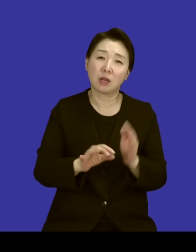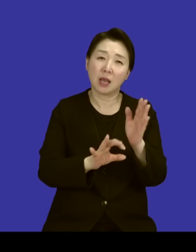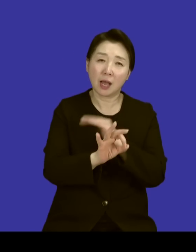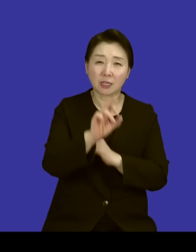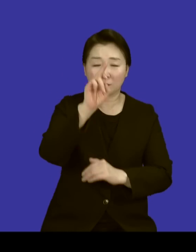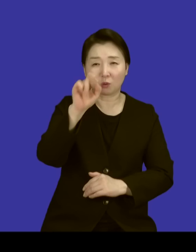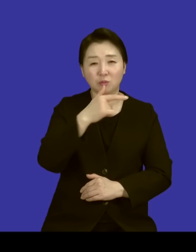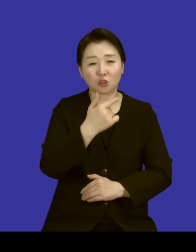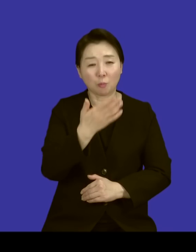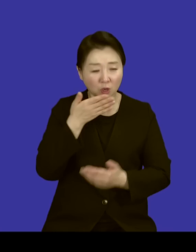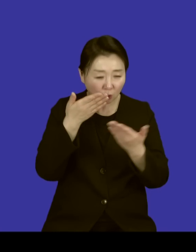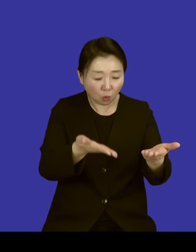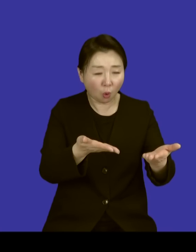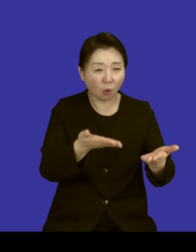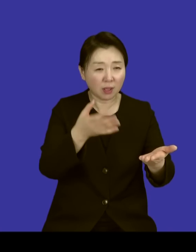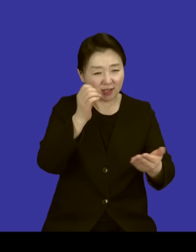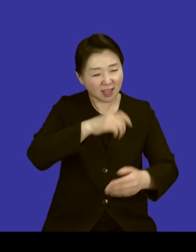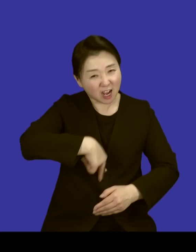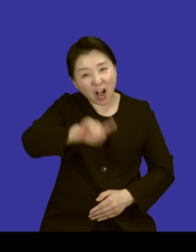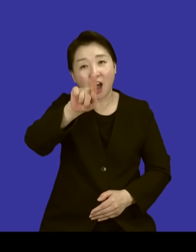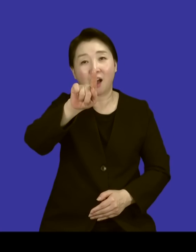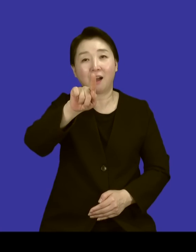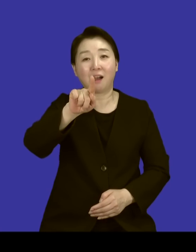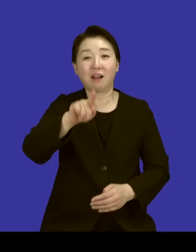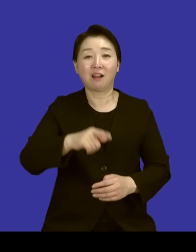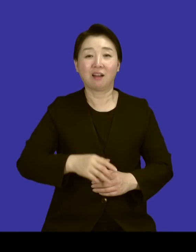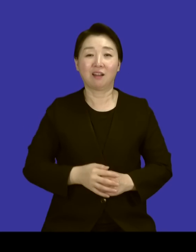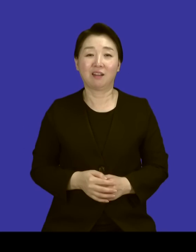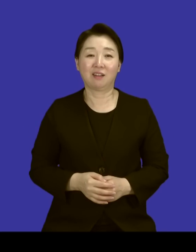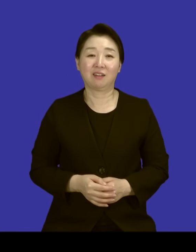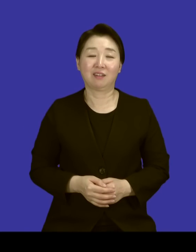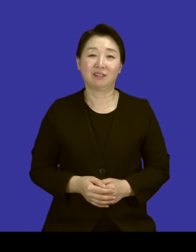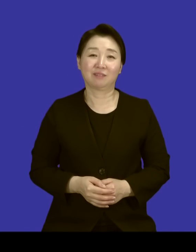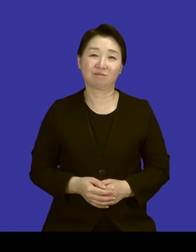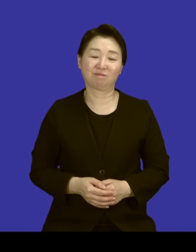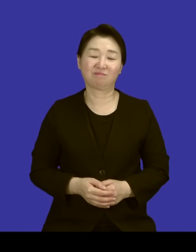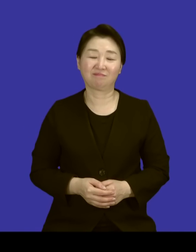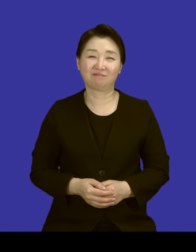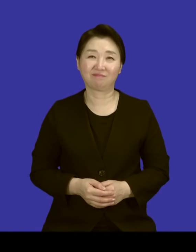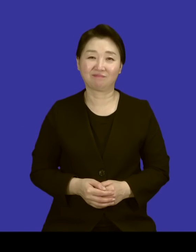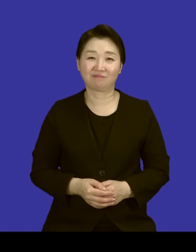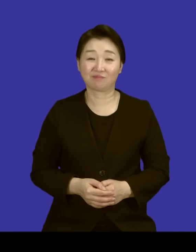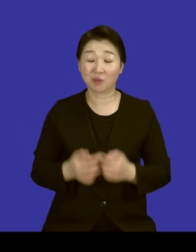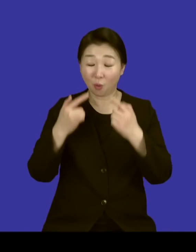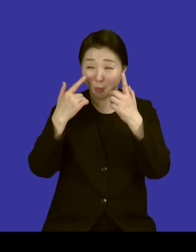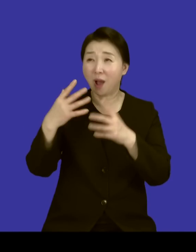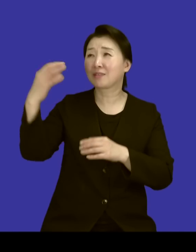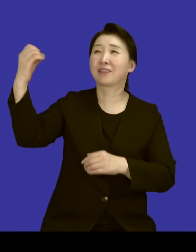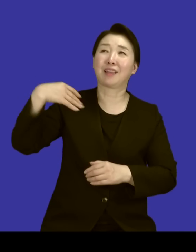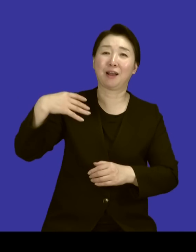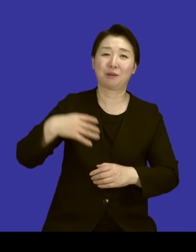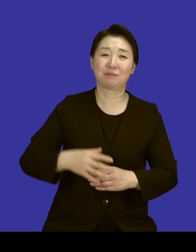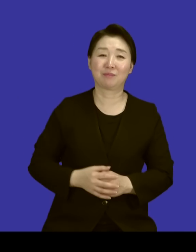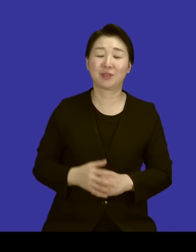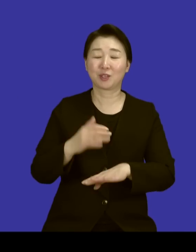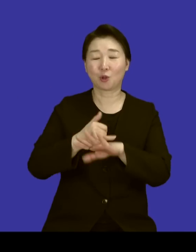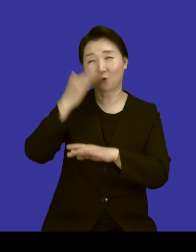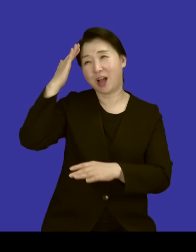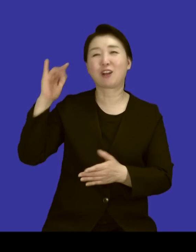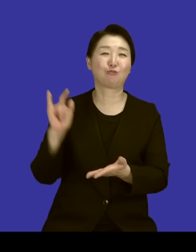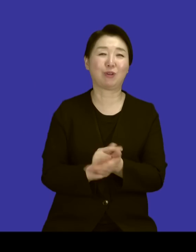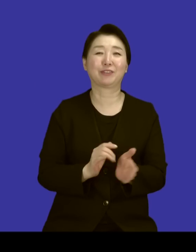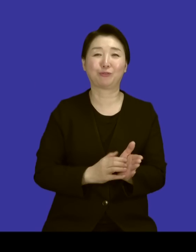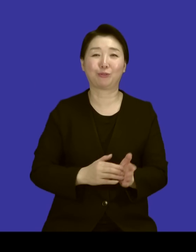가라 그러시더라고요. 그러니까 밥이 그 밥이 참 그 밥이 아닌 것도 있는 네. 거죠. 정확하게 해주시네. 그래서 왔죠. 그럼